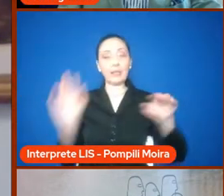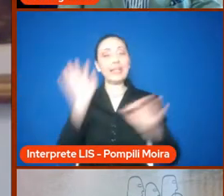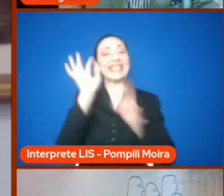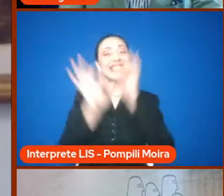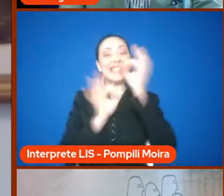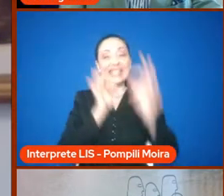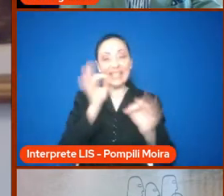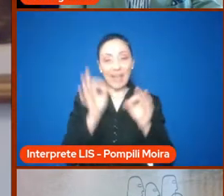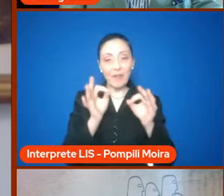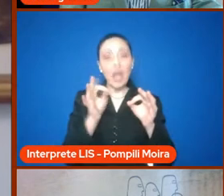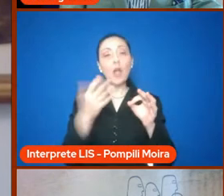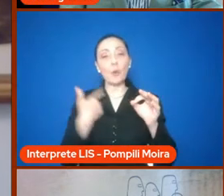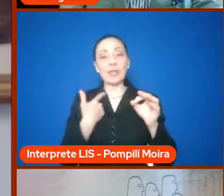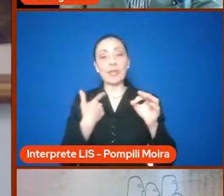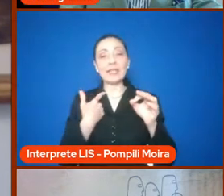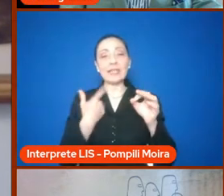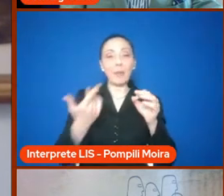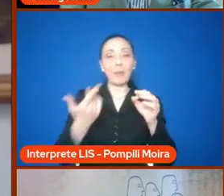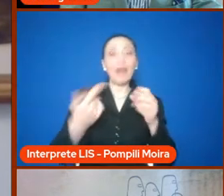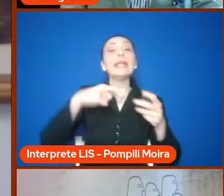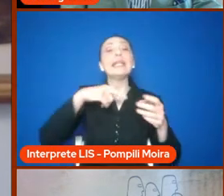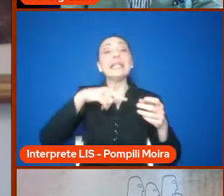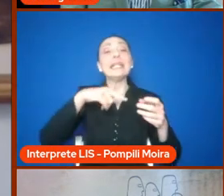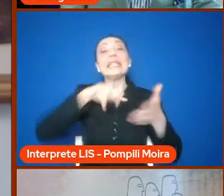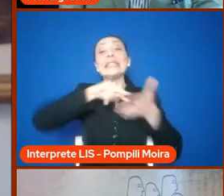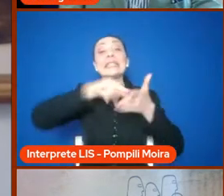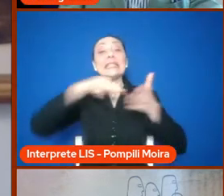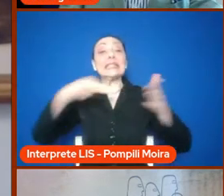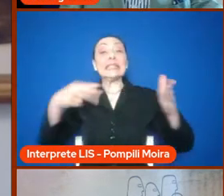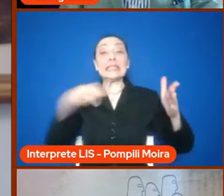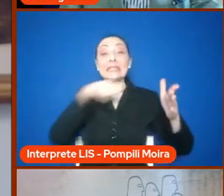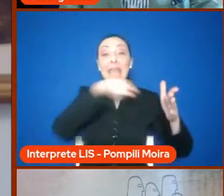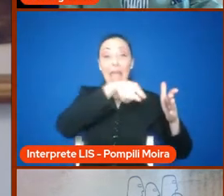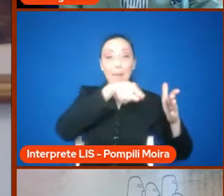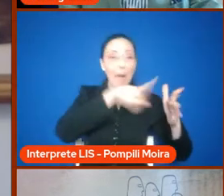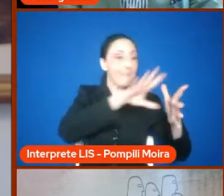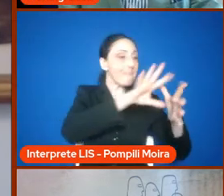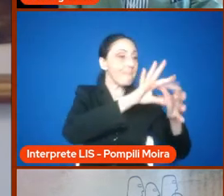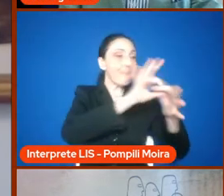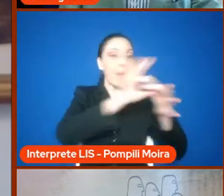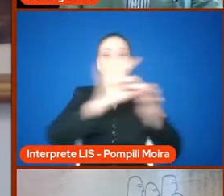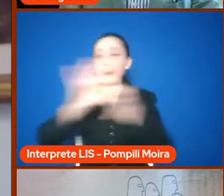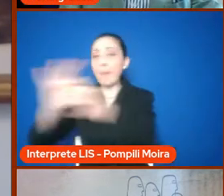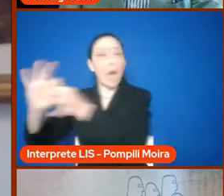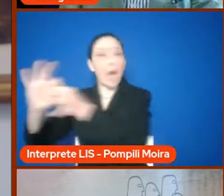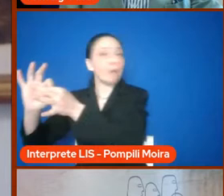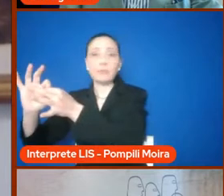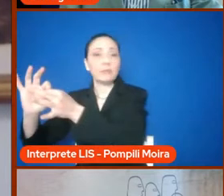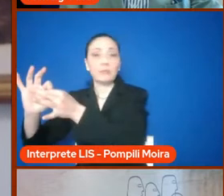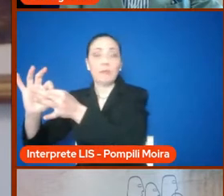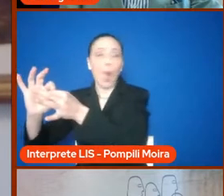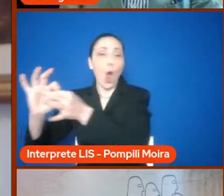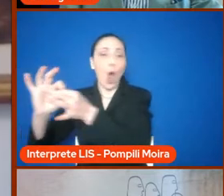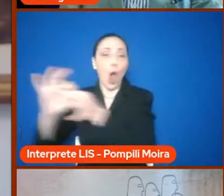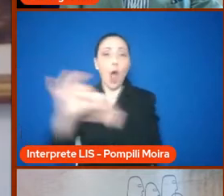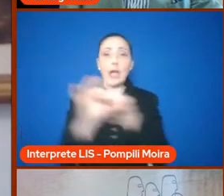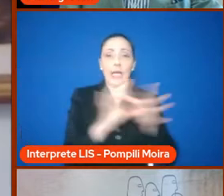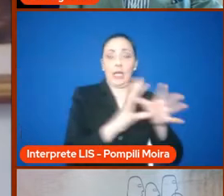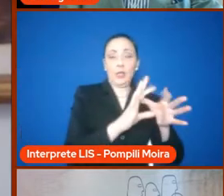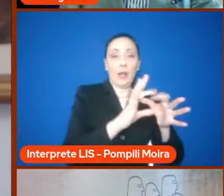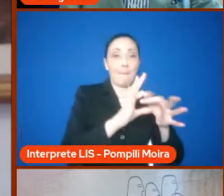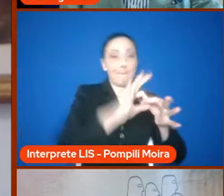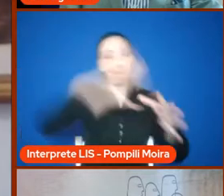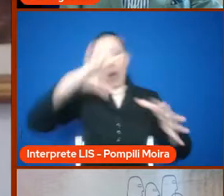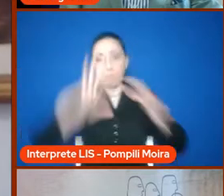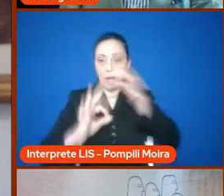sistema produce degli effetti non lineari, ed è quello che stiamo vivendo